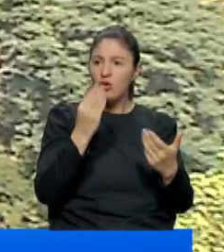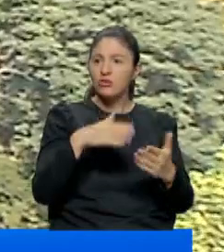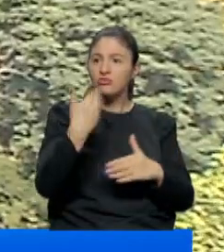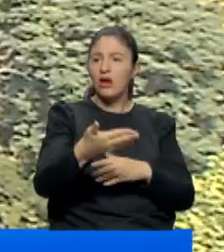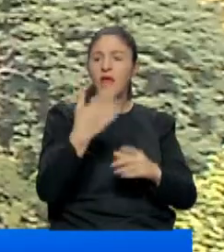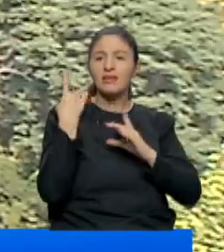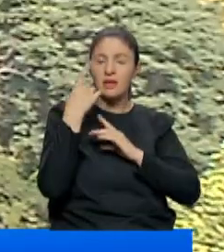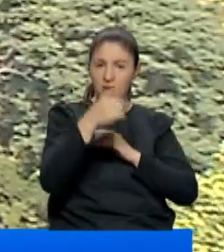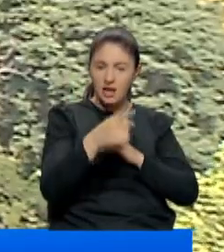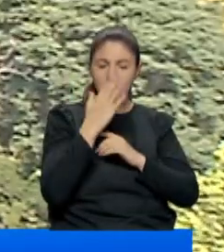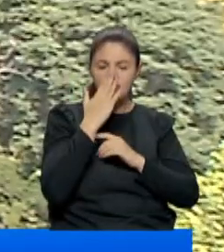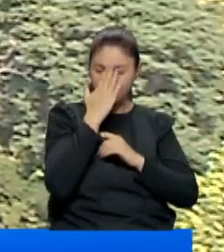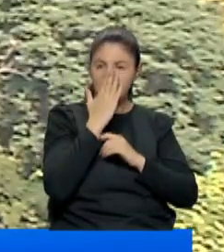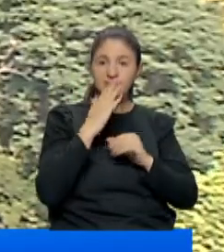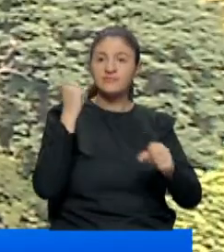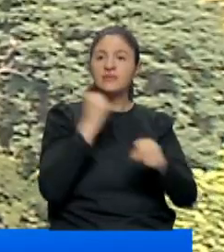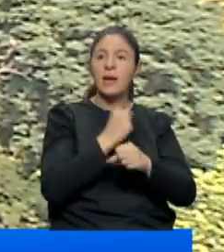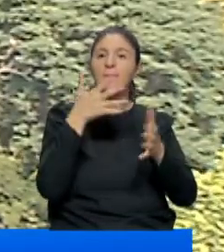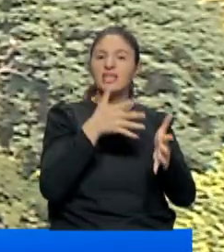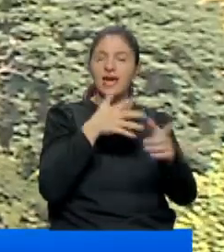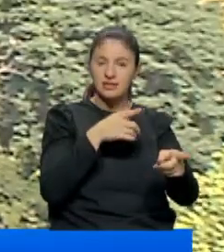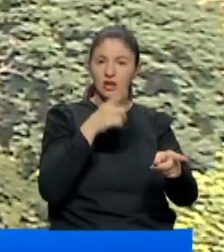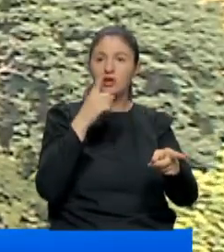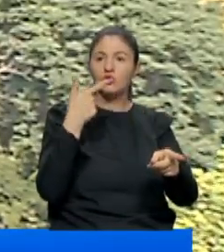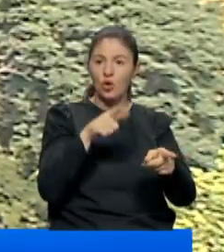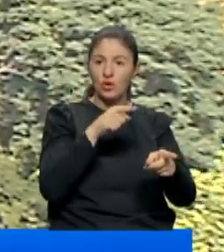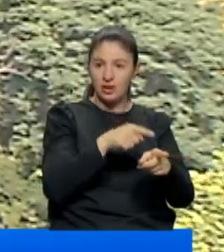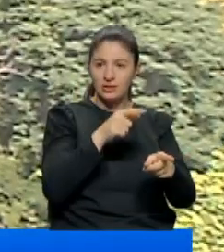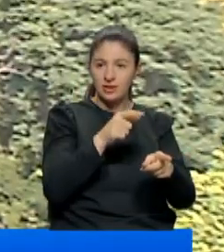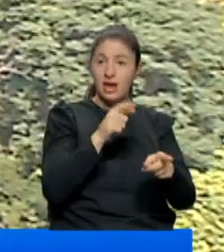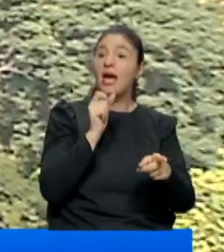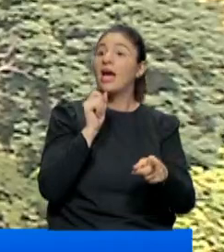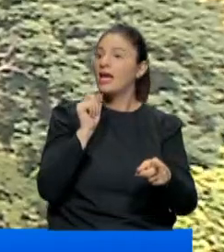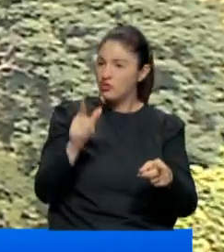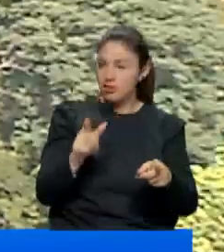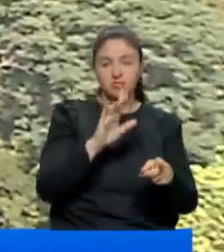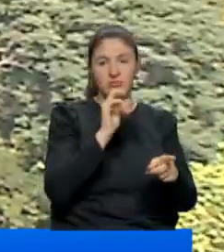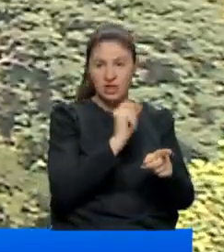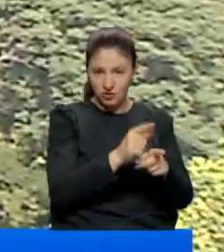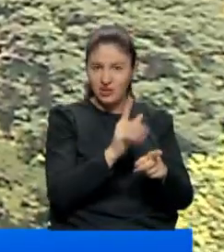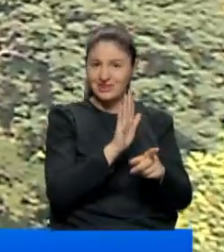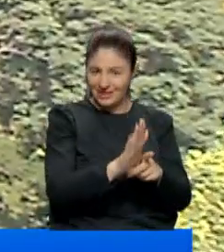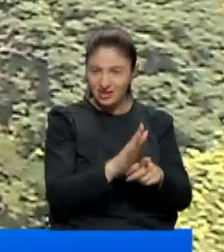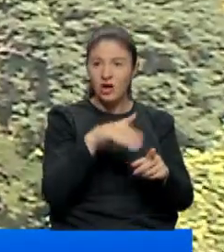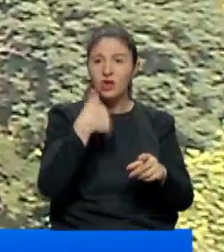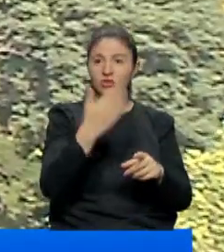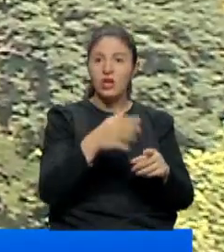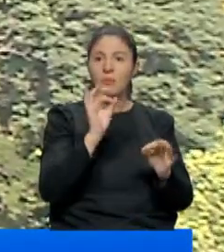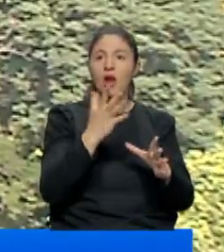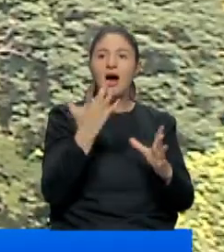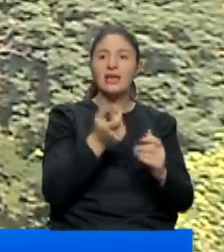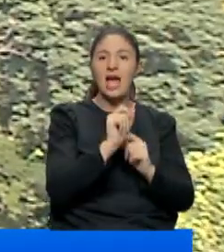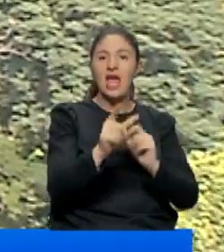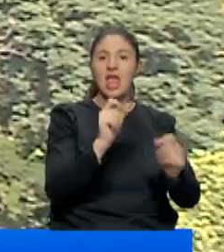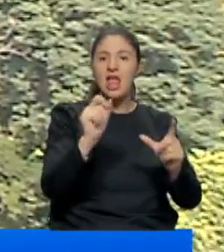sonra mesela Diyarbakır Kayapınar Köyü nden ilçesinden düzeltiyorum sonra böyle